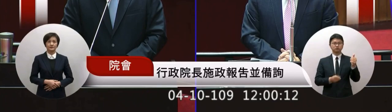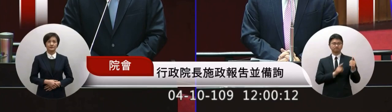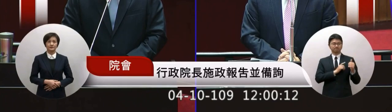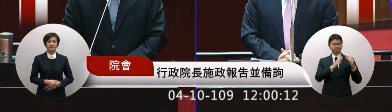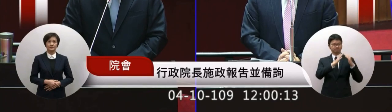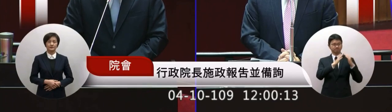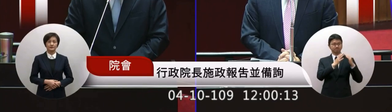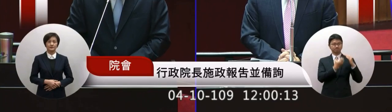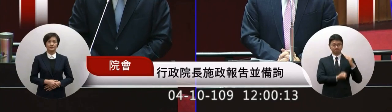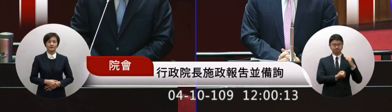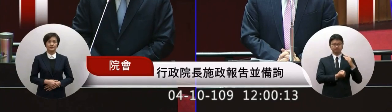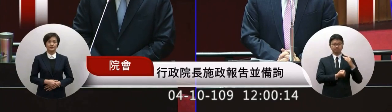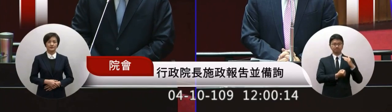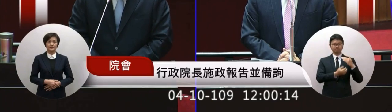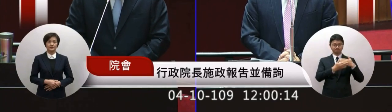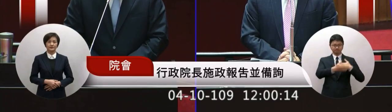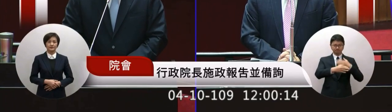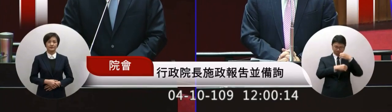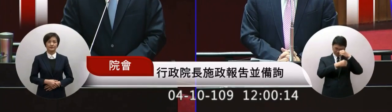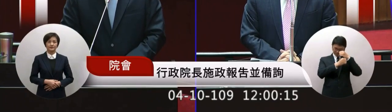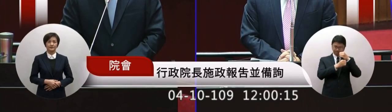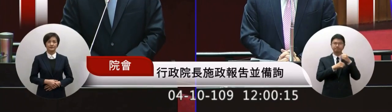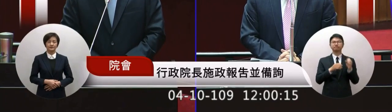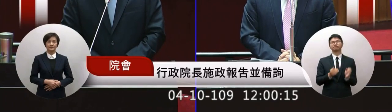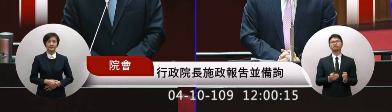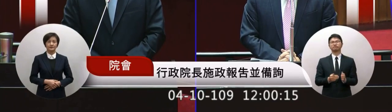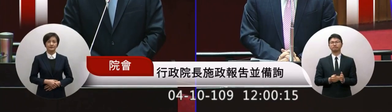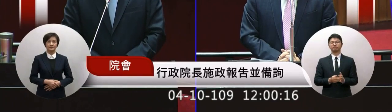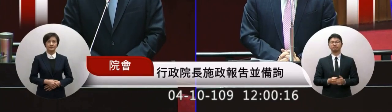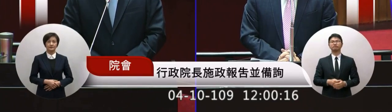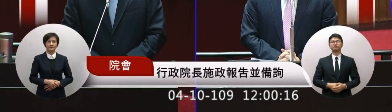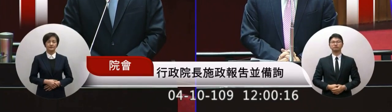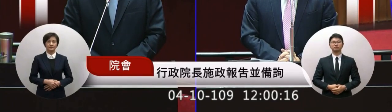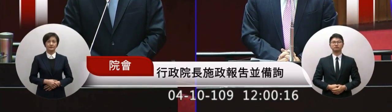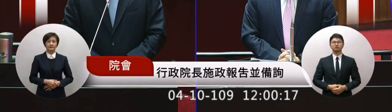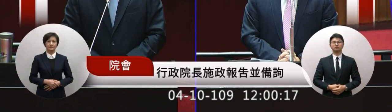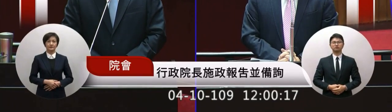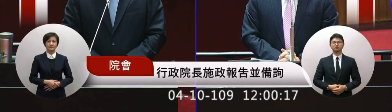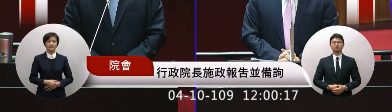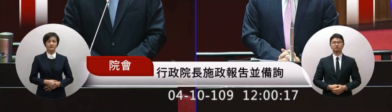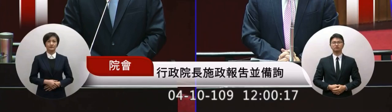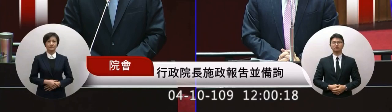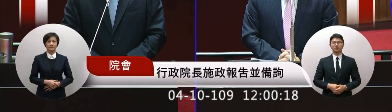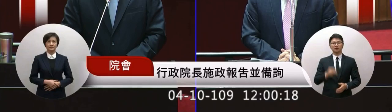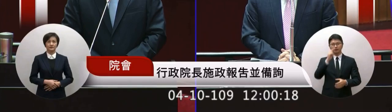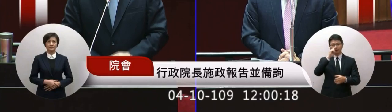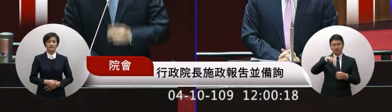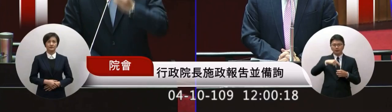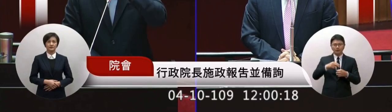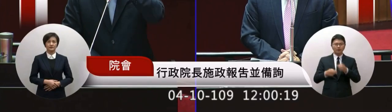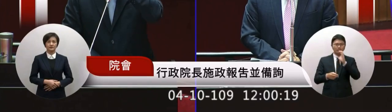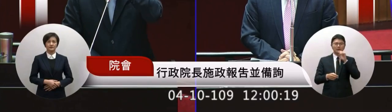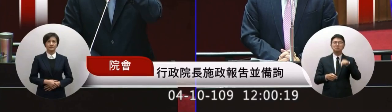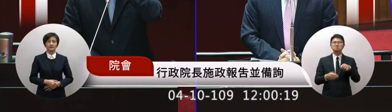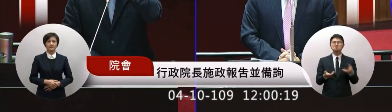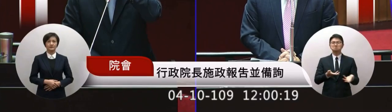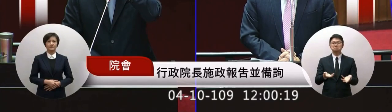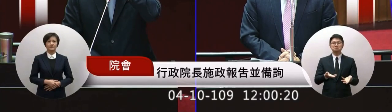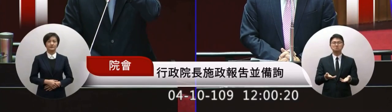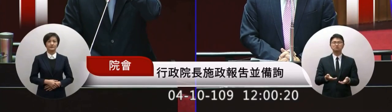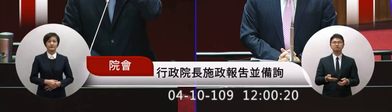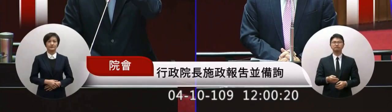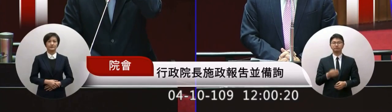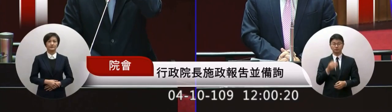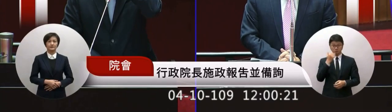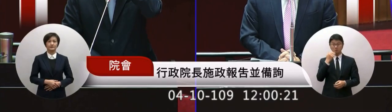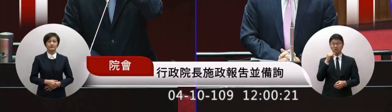家检疫。那这个部分，坦白讲，那个喝咖啡的案件，类